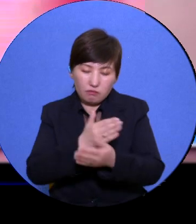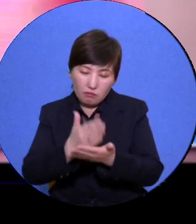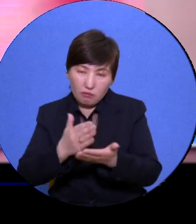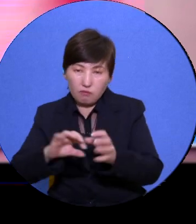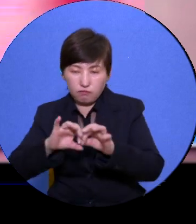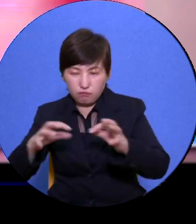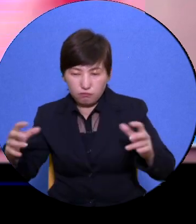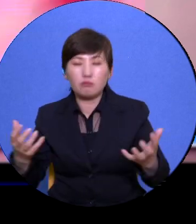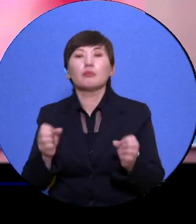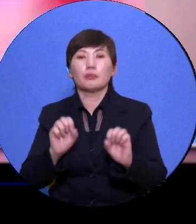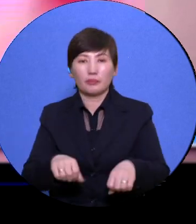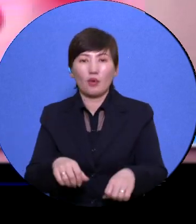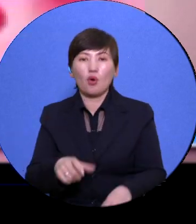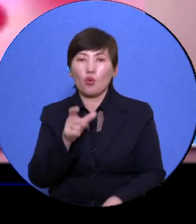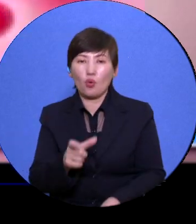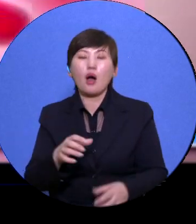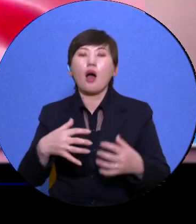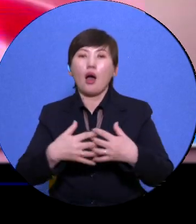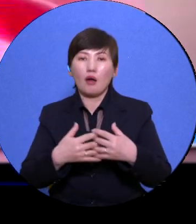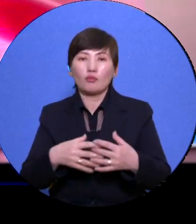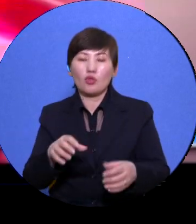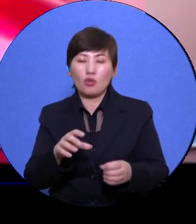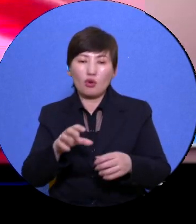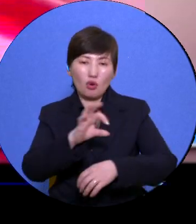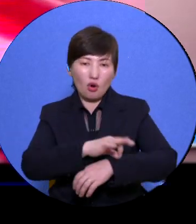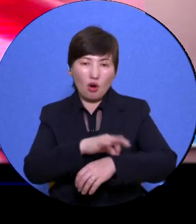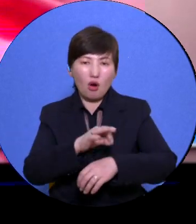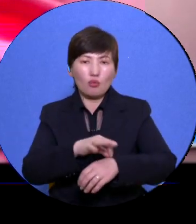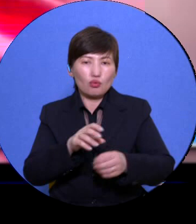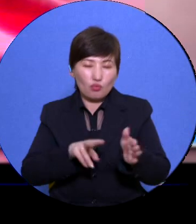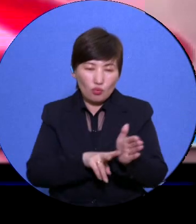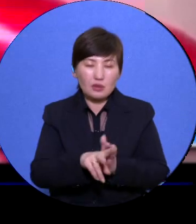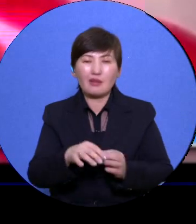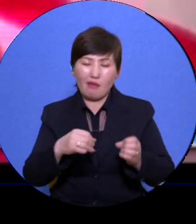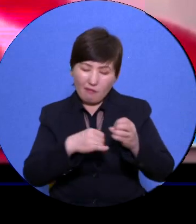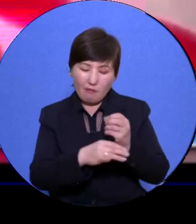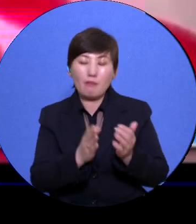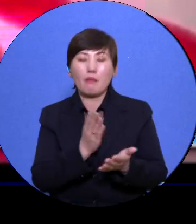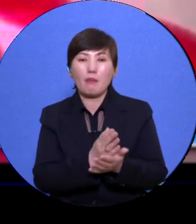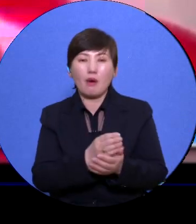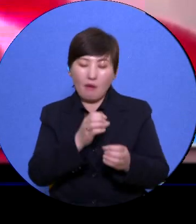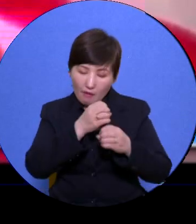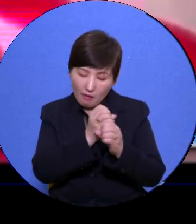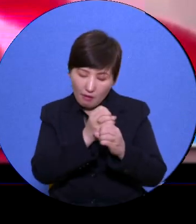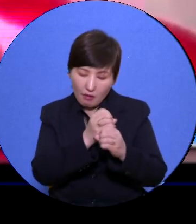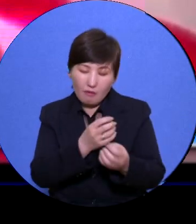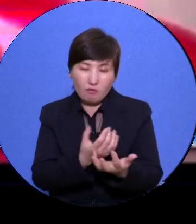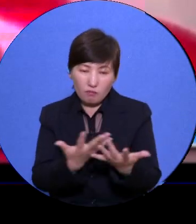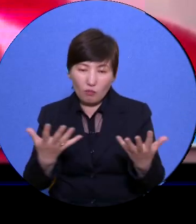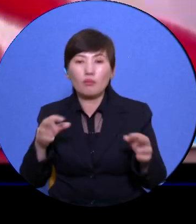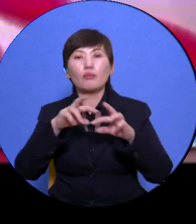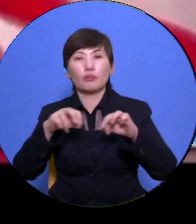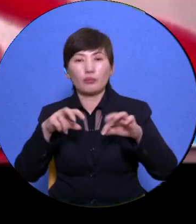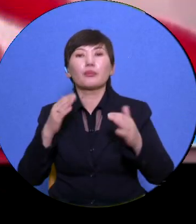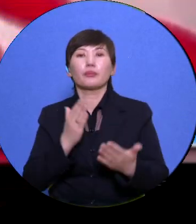хуваагдж ойлширдаг. Хүн амьтан ургамлын биед амьдарч өвчин үүсгэдэг бактериуд байдаг. Тэдгээрийг лабораторид тохирсон нөхцөлд ургуулж судалдаг